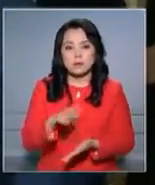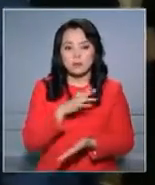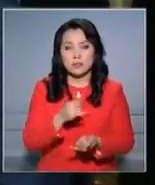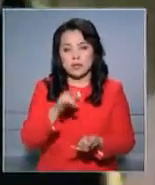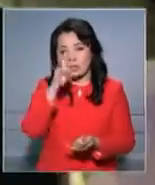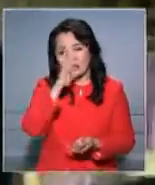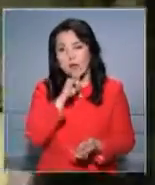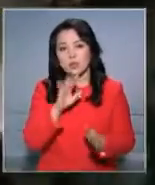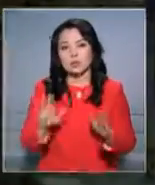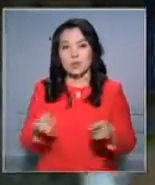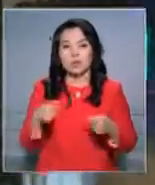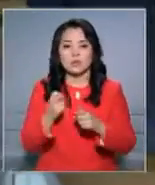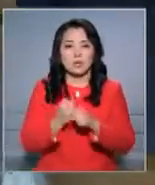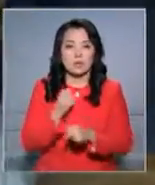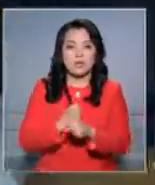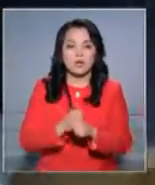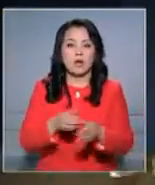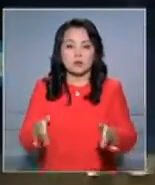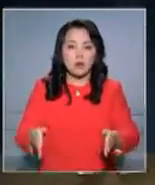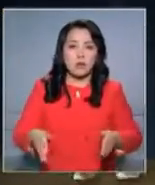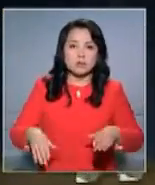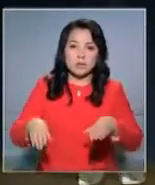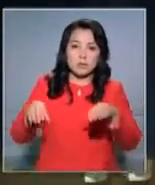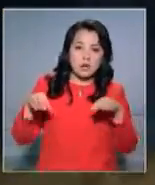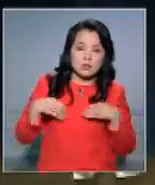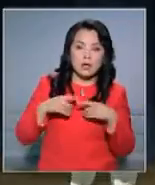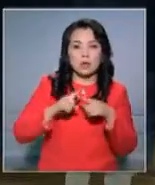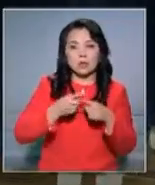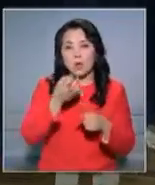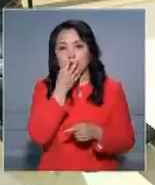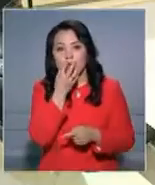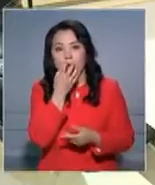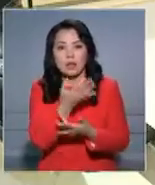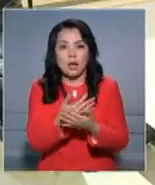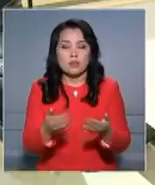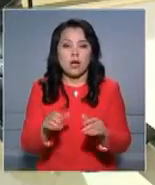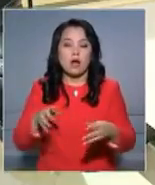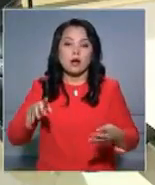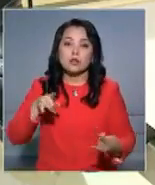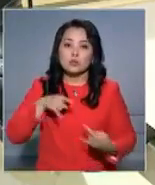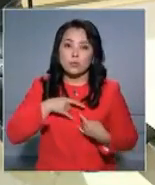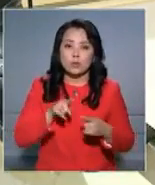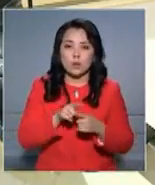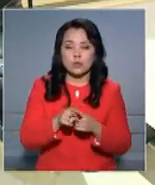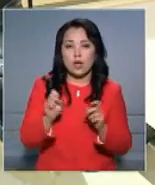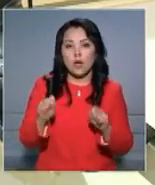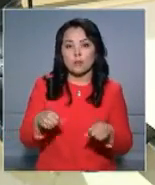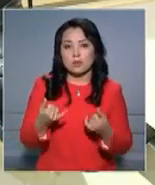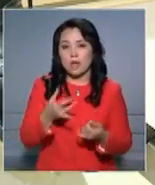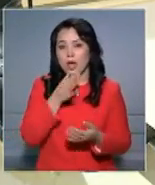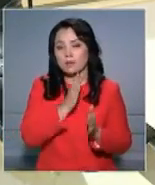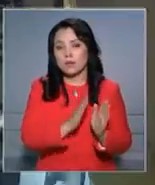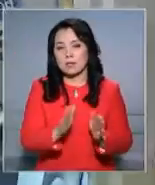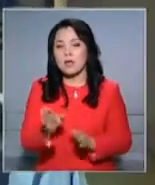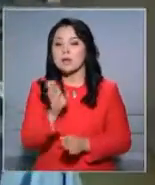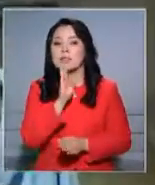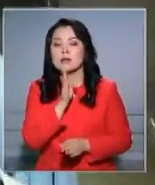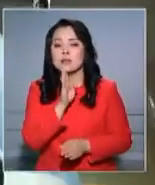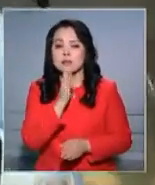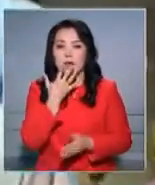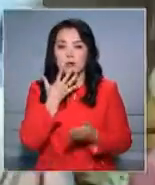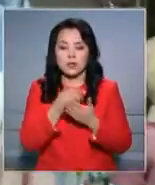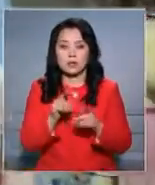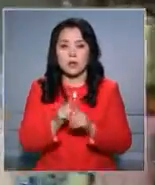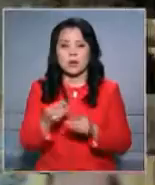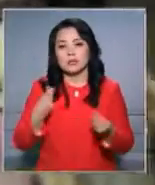сататын дүкеннен шұлық, төсек, жабдық, маусымдық киімдер мен ресми костюмдерді де табуға болады. Ал сәнді бикештер мен болашақ